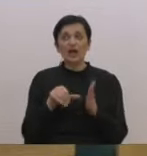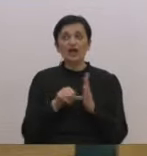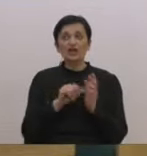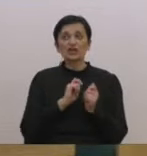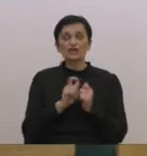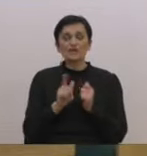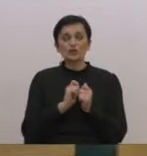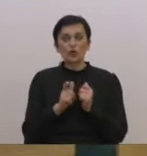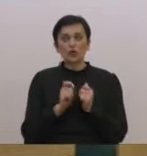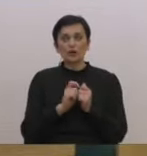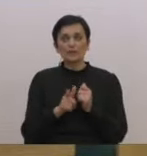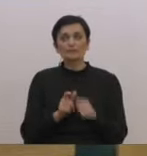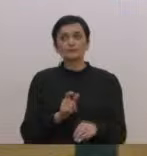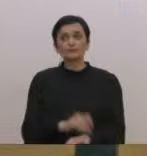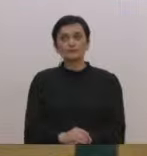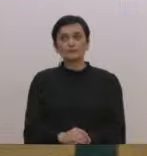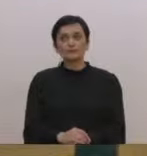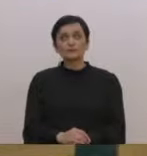ინვესტორები.